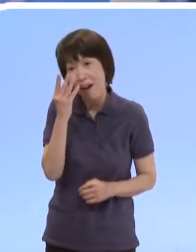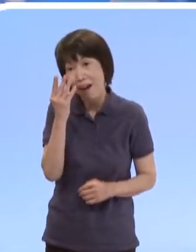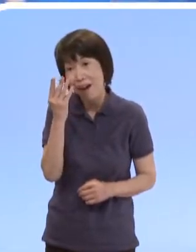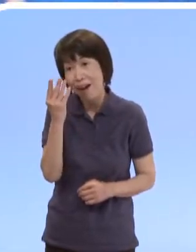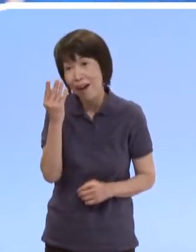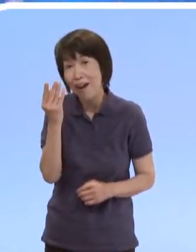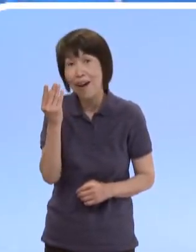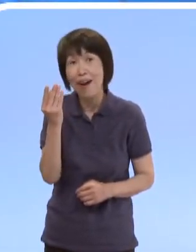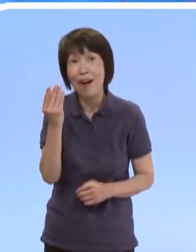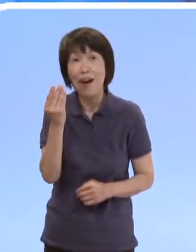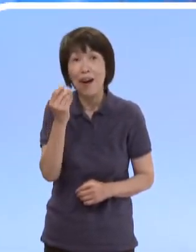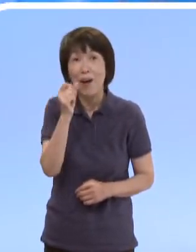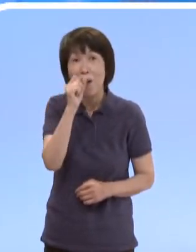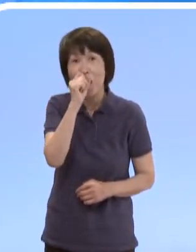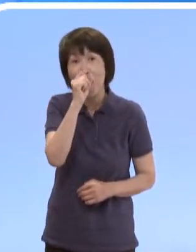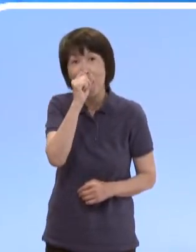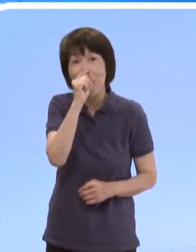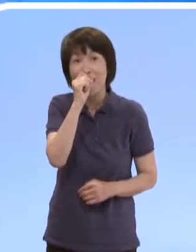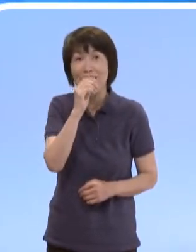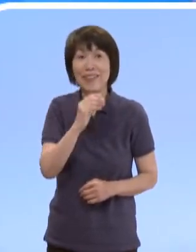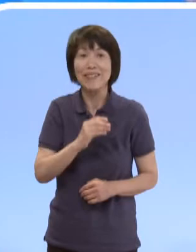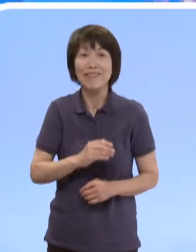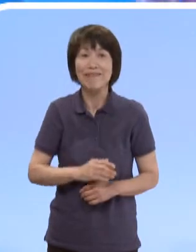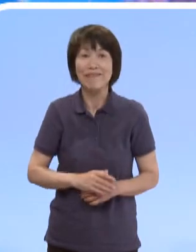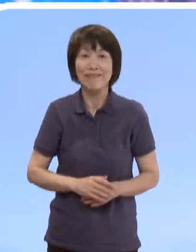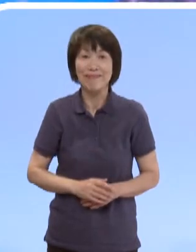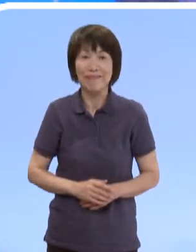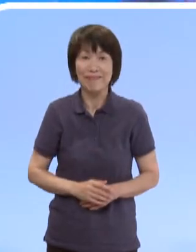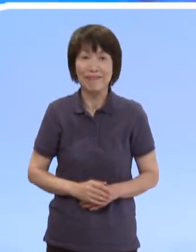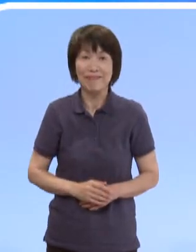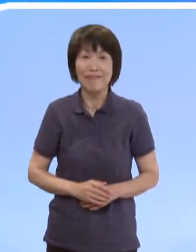敵。ずっと見ていたいです。